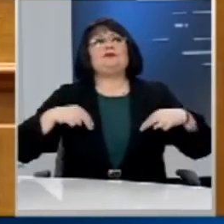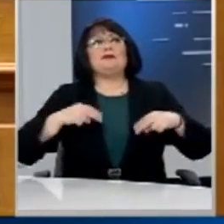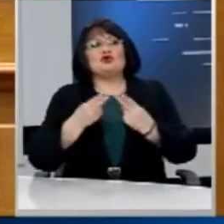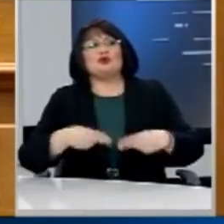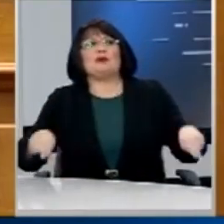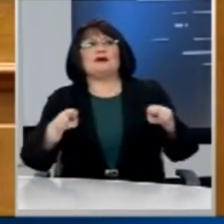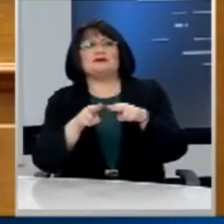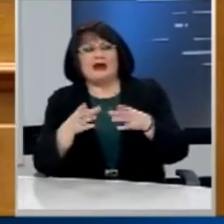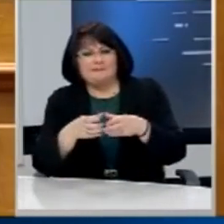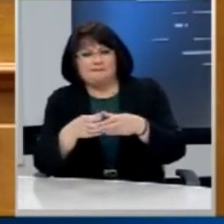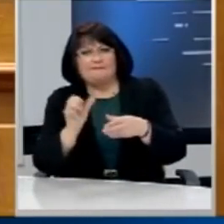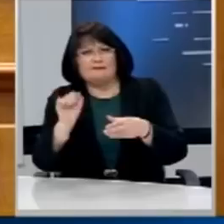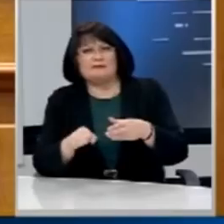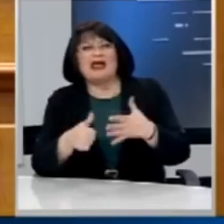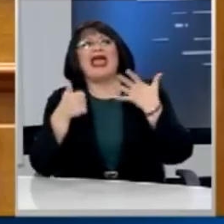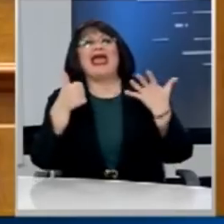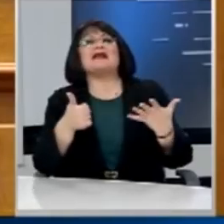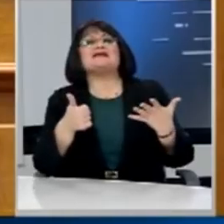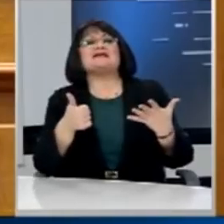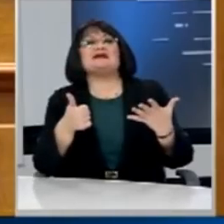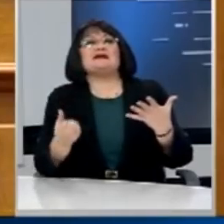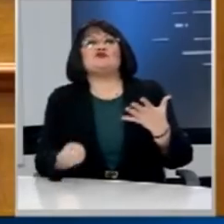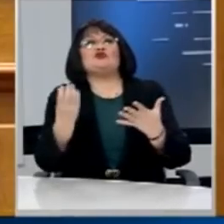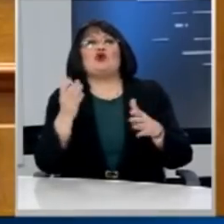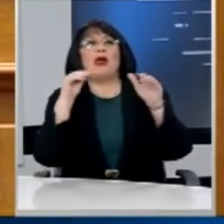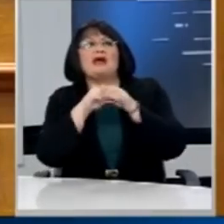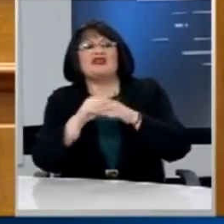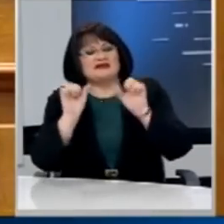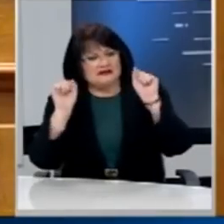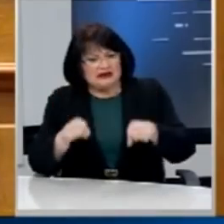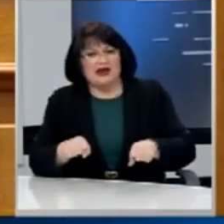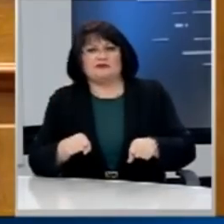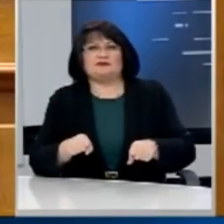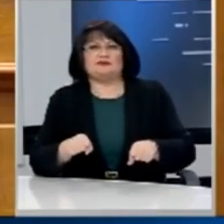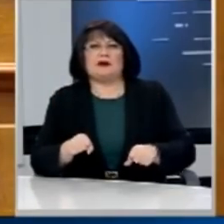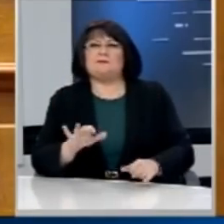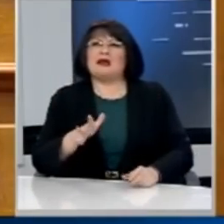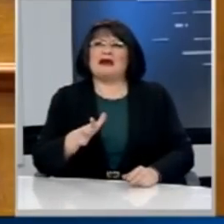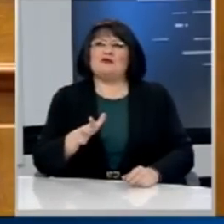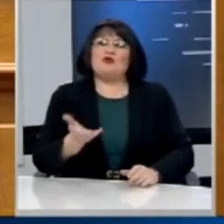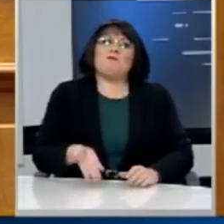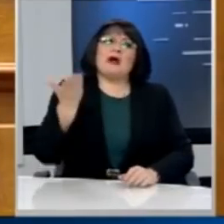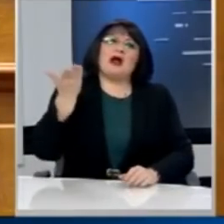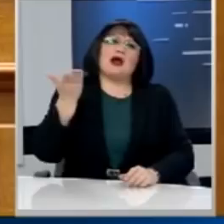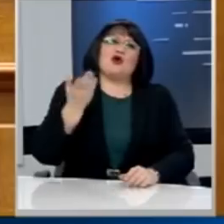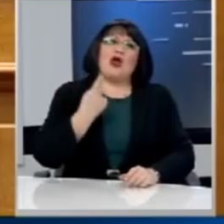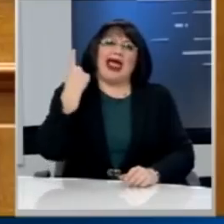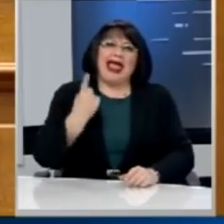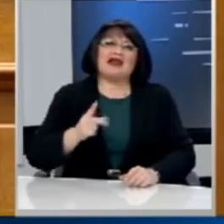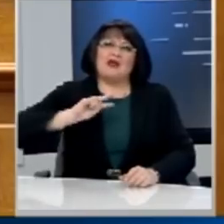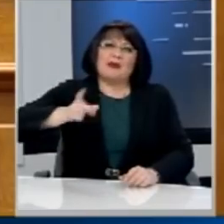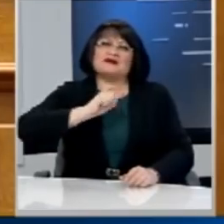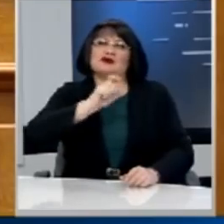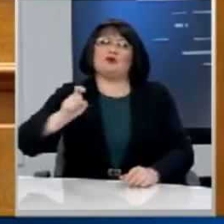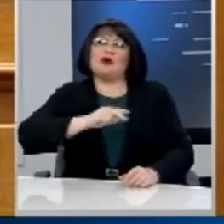Επιτροπή ενέκρινε 6 νέες επενδύσεις ύψους άνω του